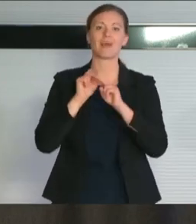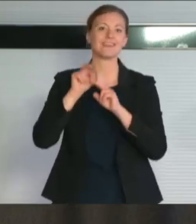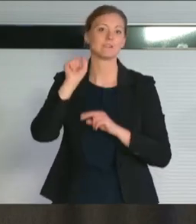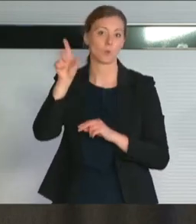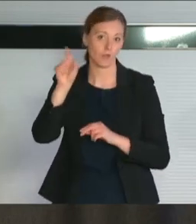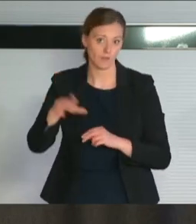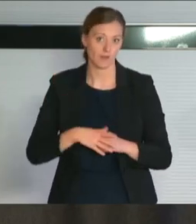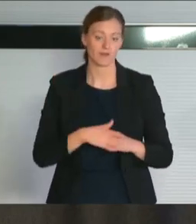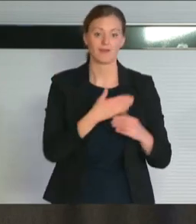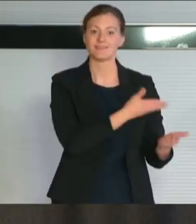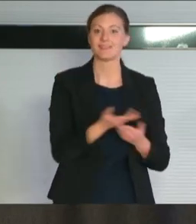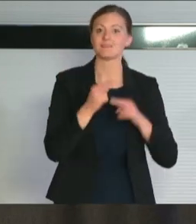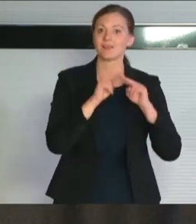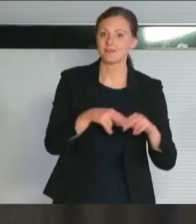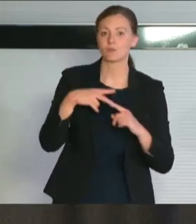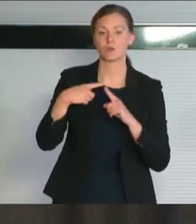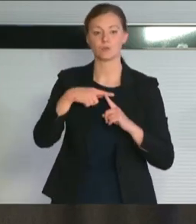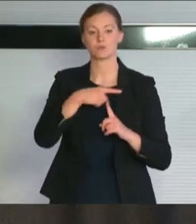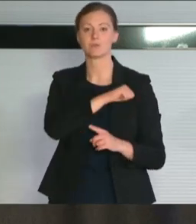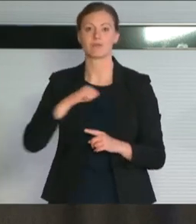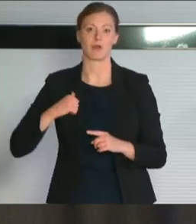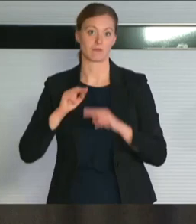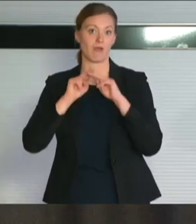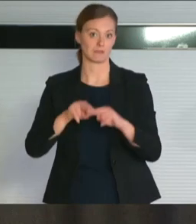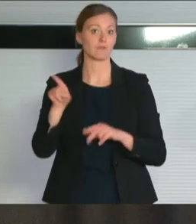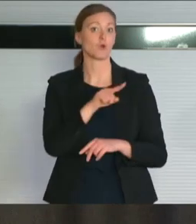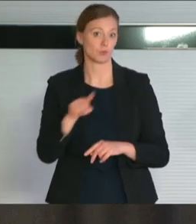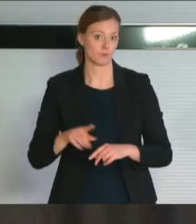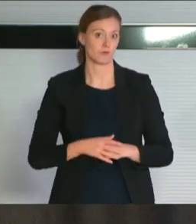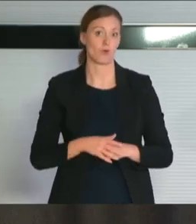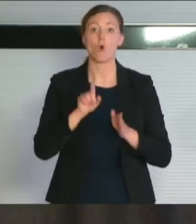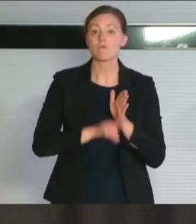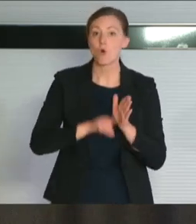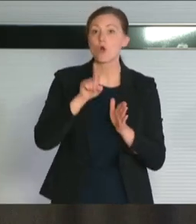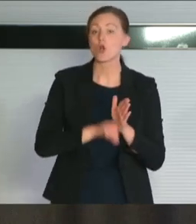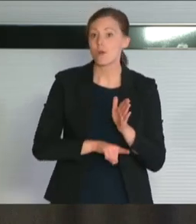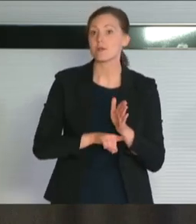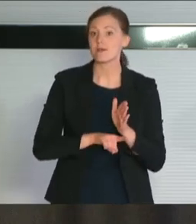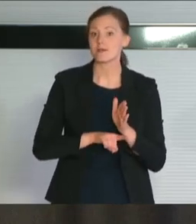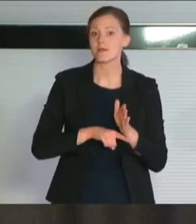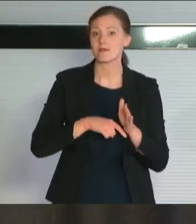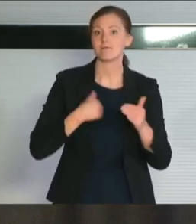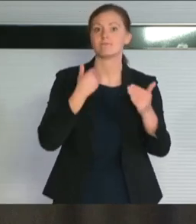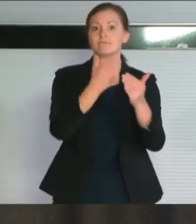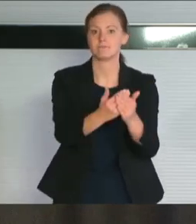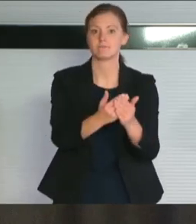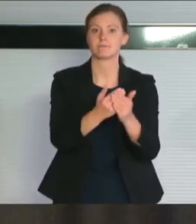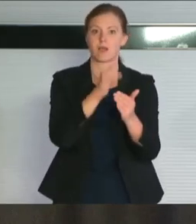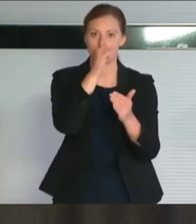Forbudet gjelder både tjenestereiser og privatreiser. Og dette gjelder foreløpig det siste ut april